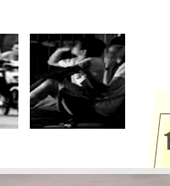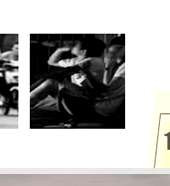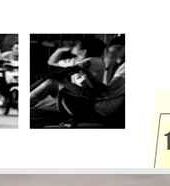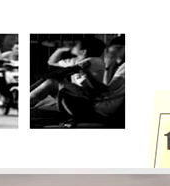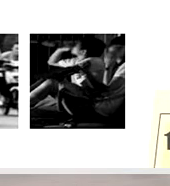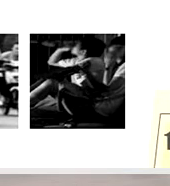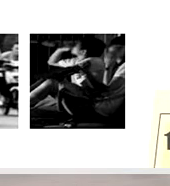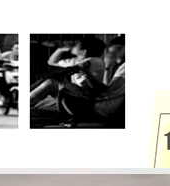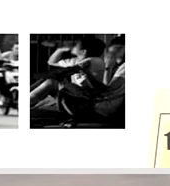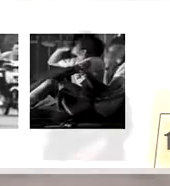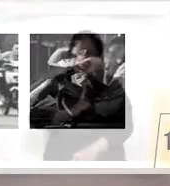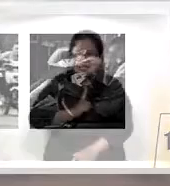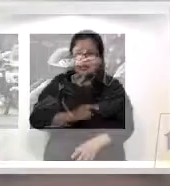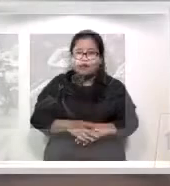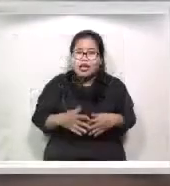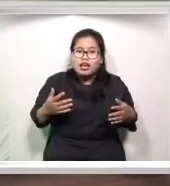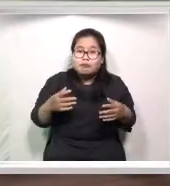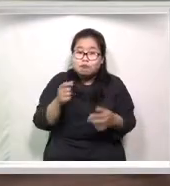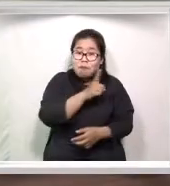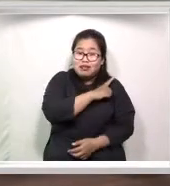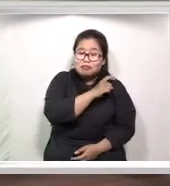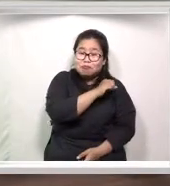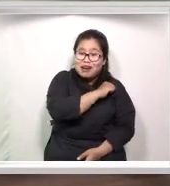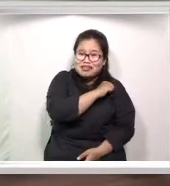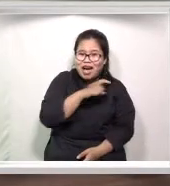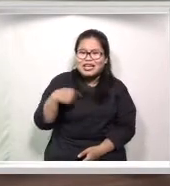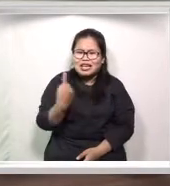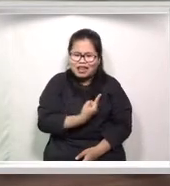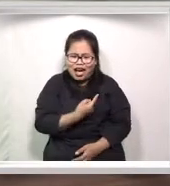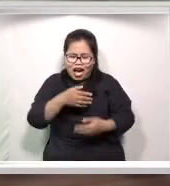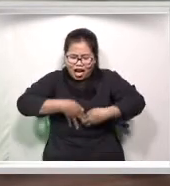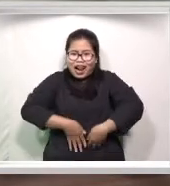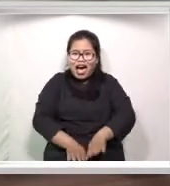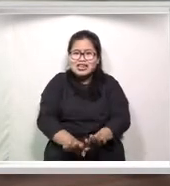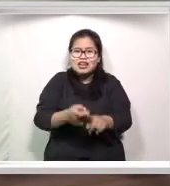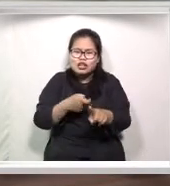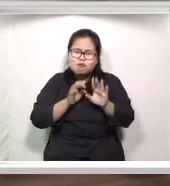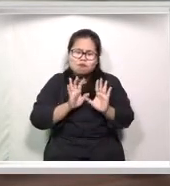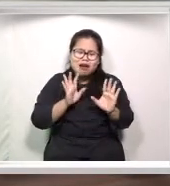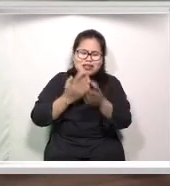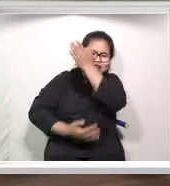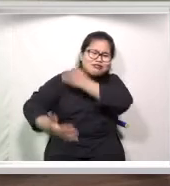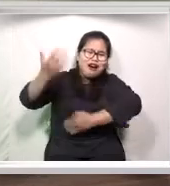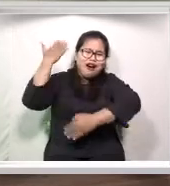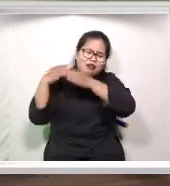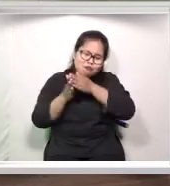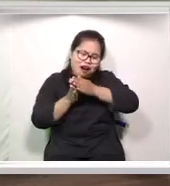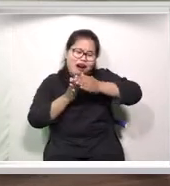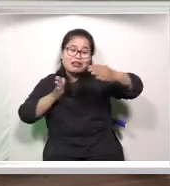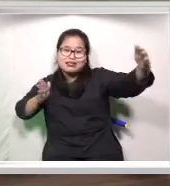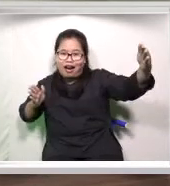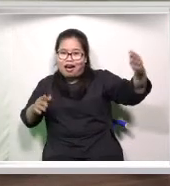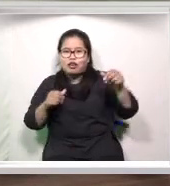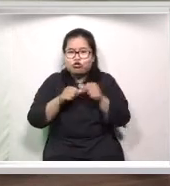diri. Bangsa kita lahir dari berbagai peristiwa dan sejarah yang panjang. Indonesia